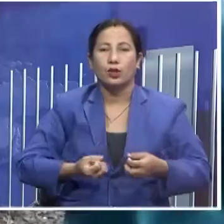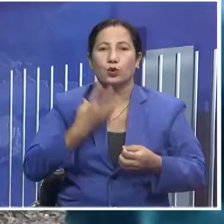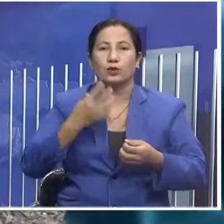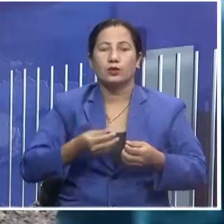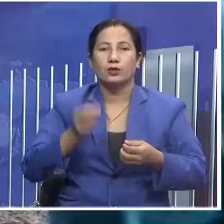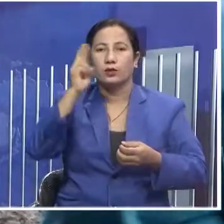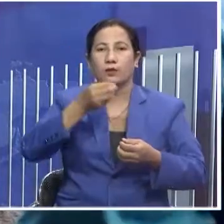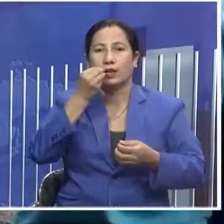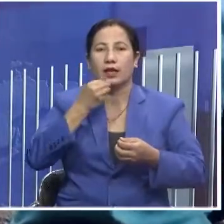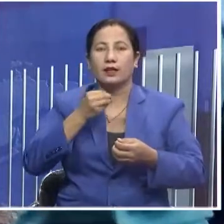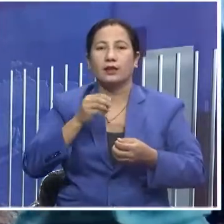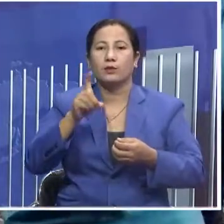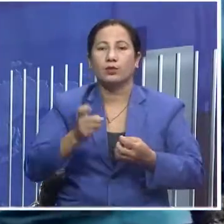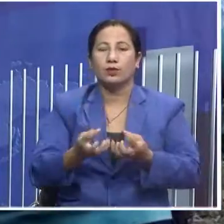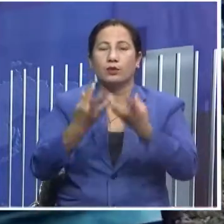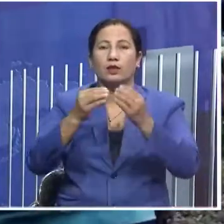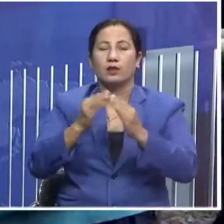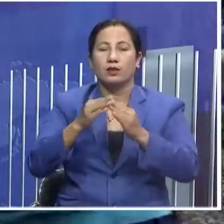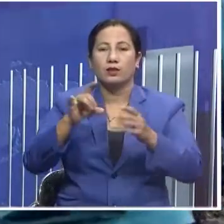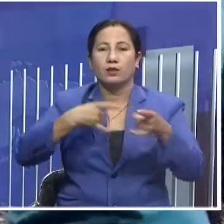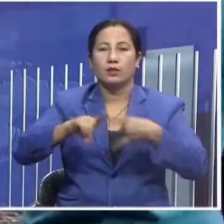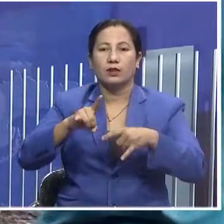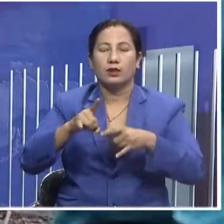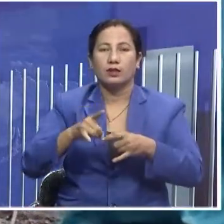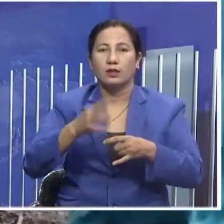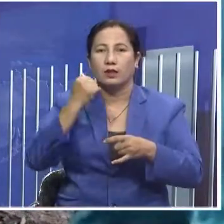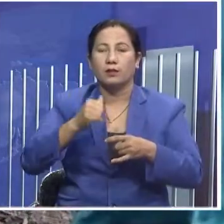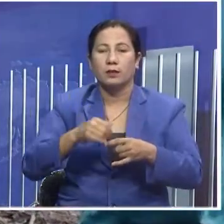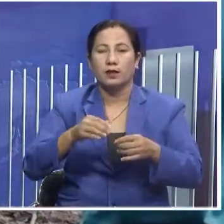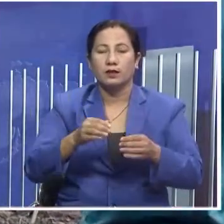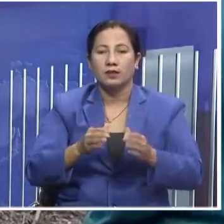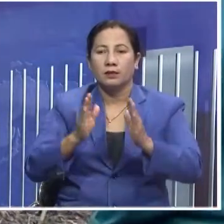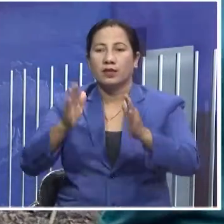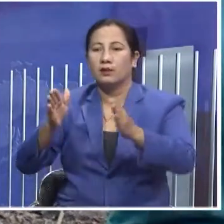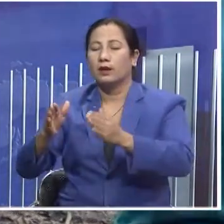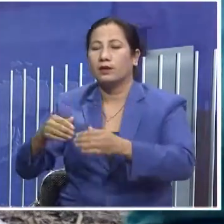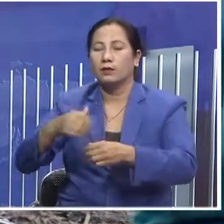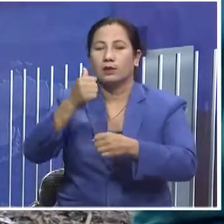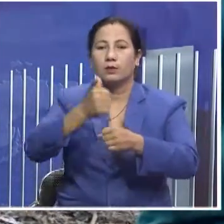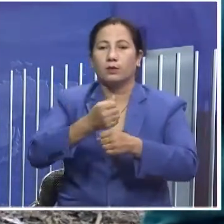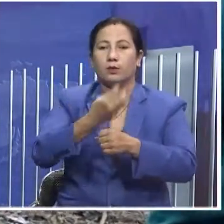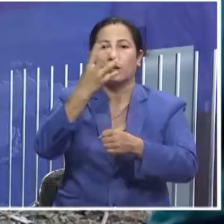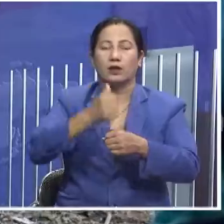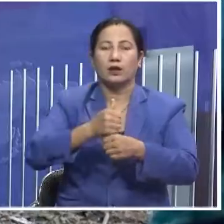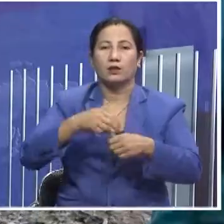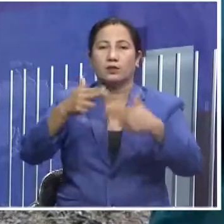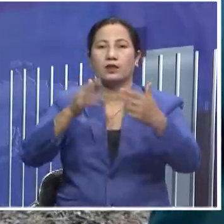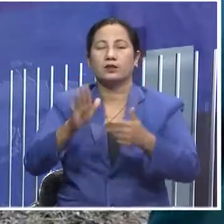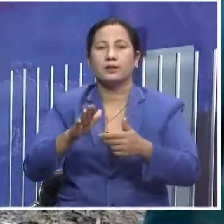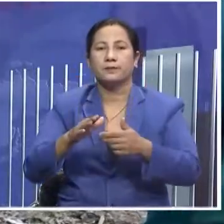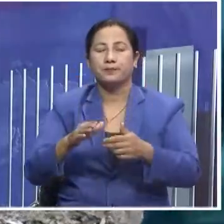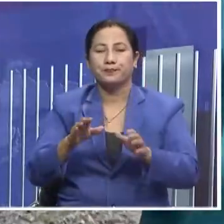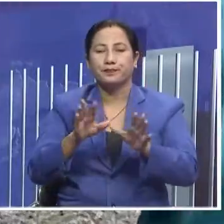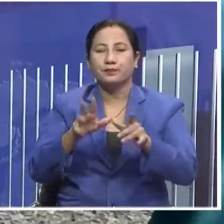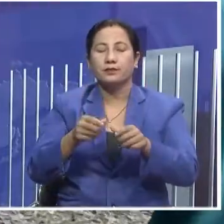छ। बुढी पोलेर घर फर्कने क्रममा बाटो बाटोमा बलेको दियालो पनि गाड्दै जाने प्रचलन रहेको छ। पुतना दहन गरेपछि